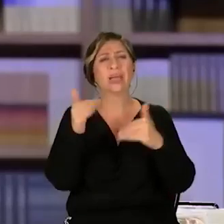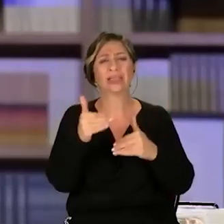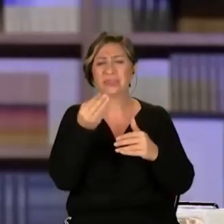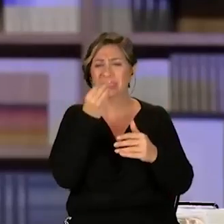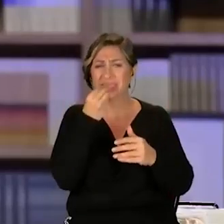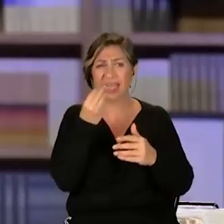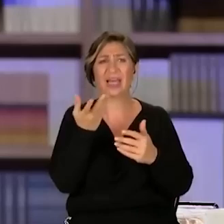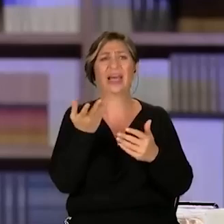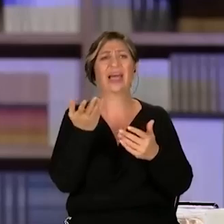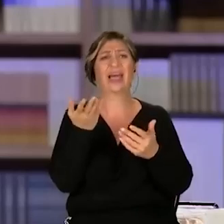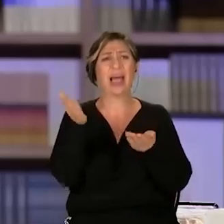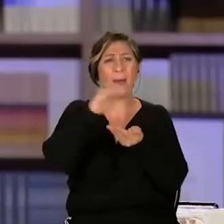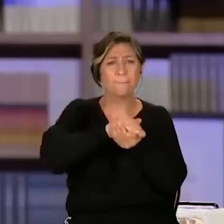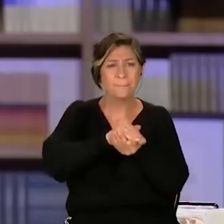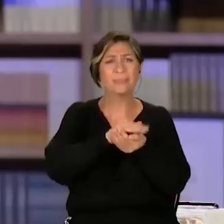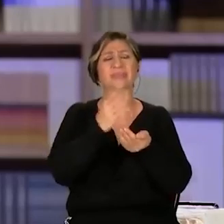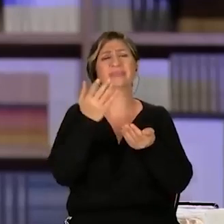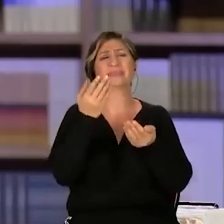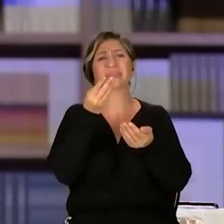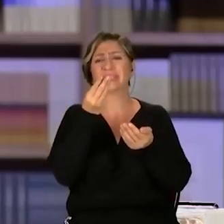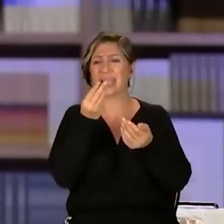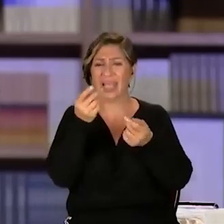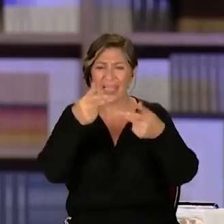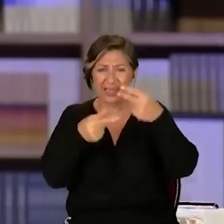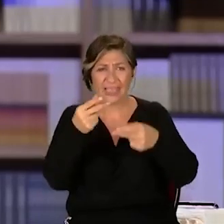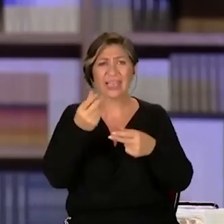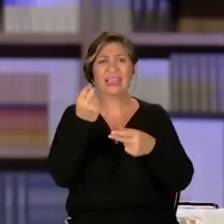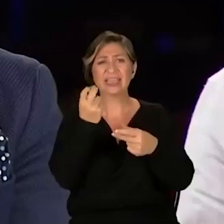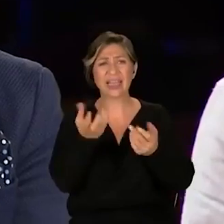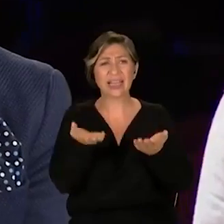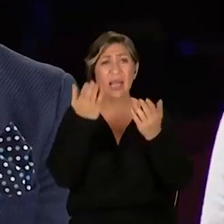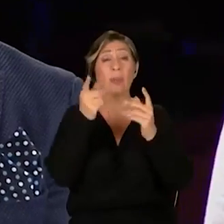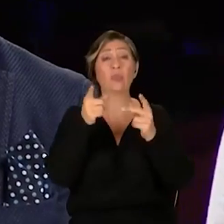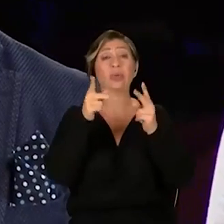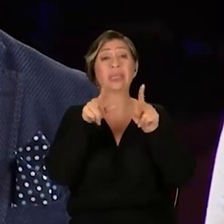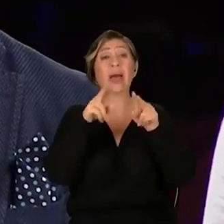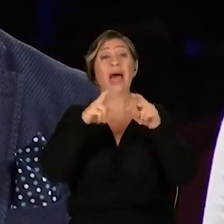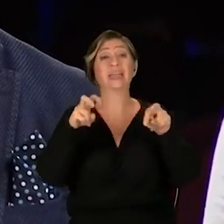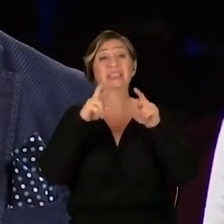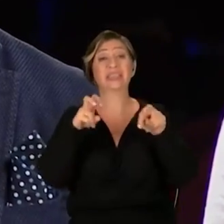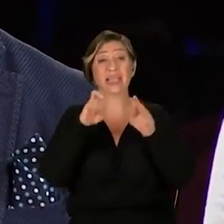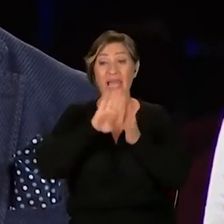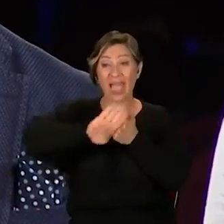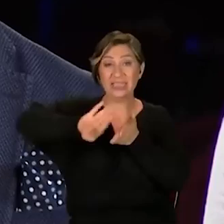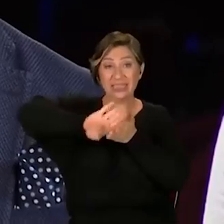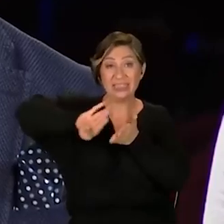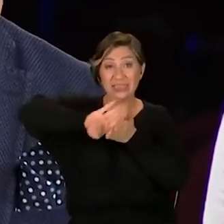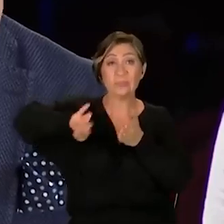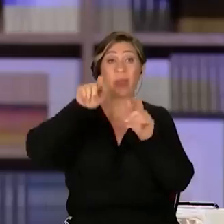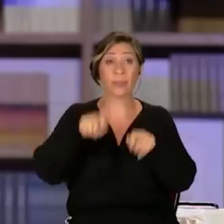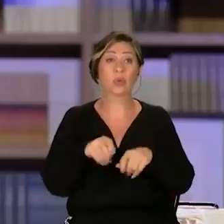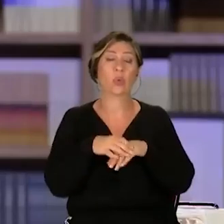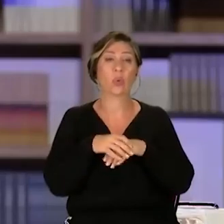gıda, genetiğiyle oynanmış gıda, kanser daha çok. Ama bu tip araştırmalar da onlar yatsınıp yapılır bu araştırma. Yatsınıyor mu